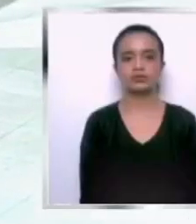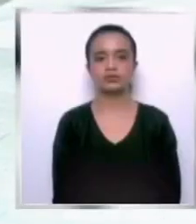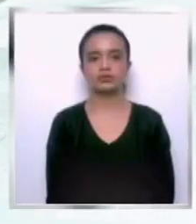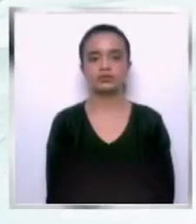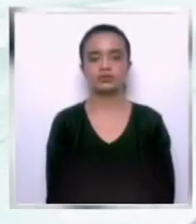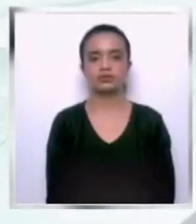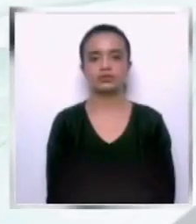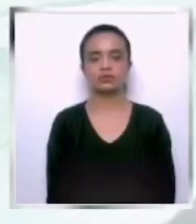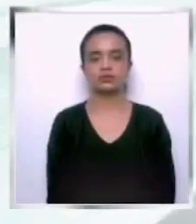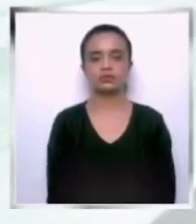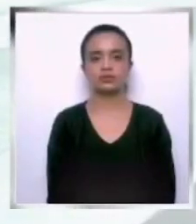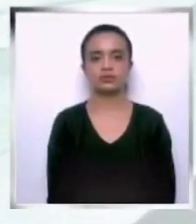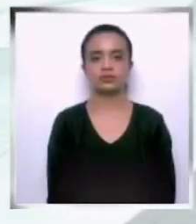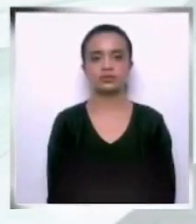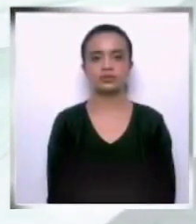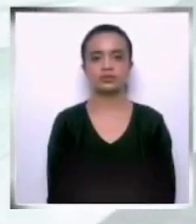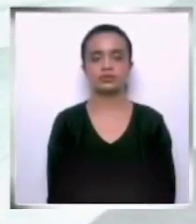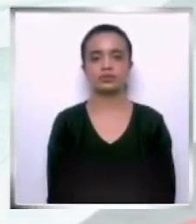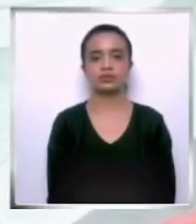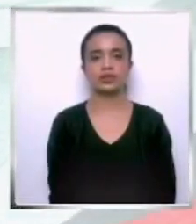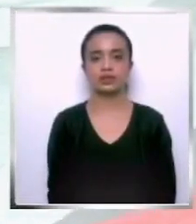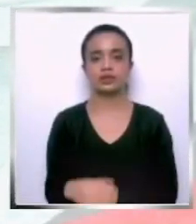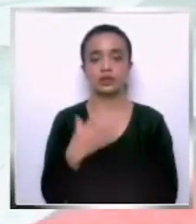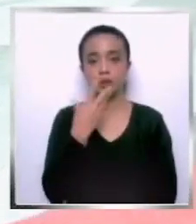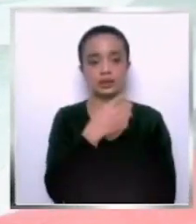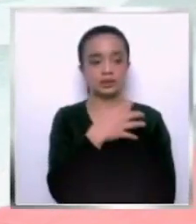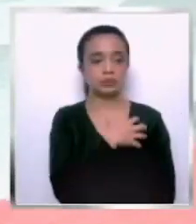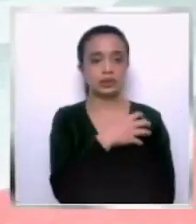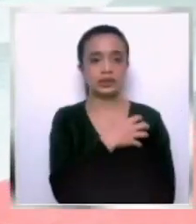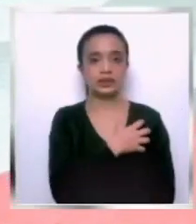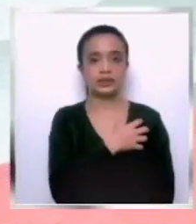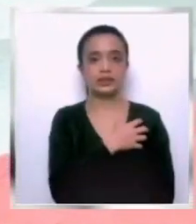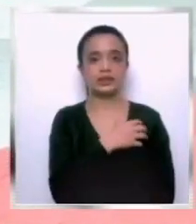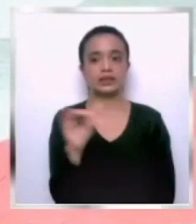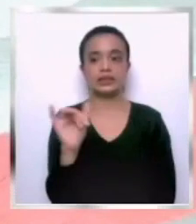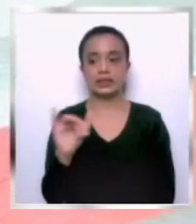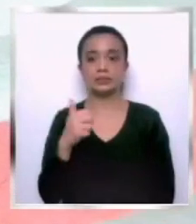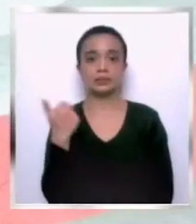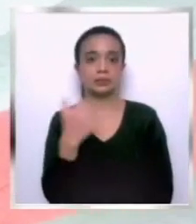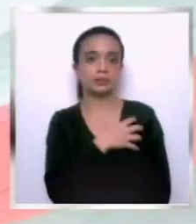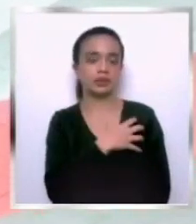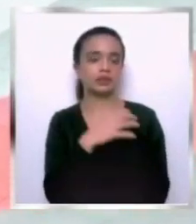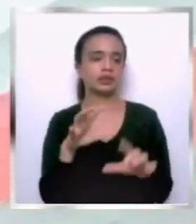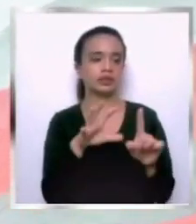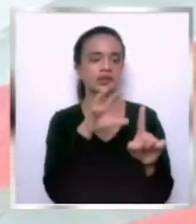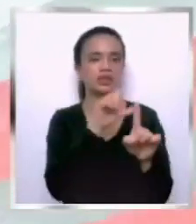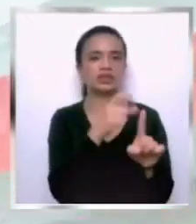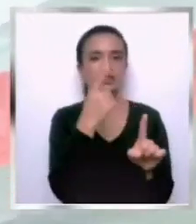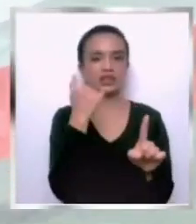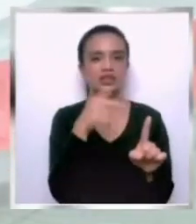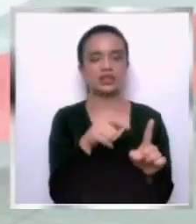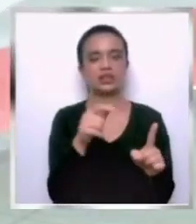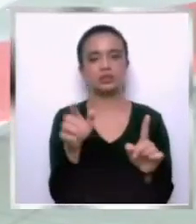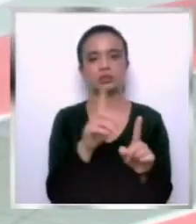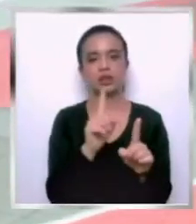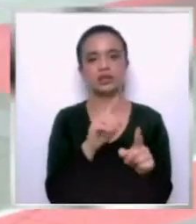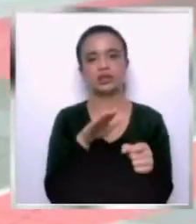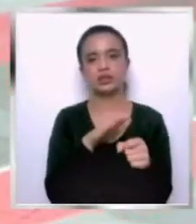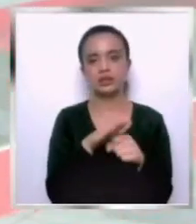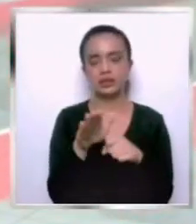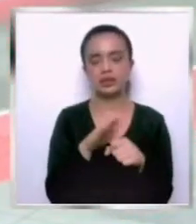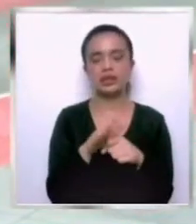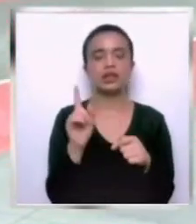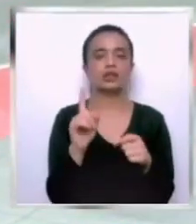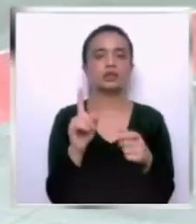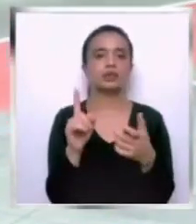Inaresto ng kanyang mga kabaro ang isang pulis na itinuturong ng molestya sa menor de edad na anak ng kanyang kinakasama.